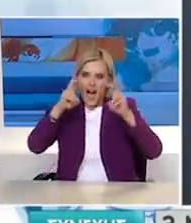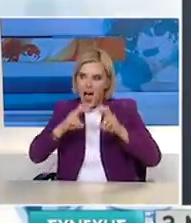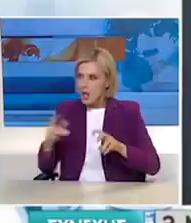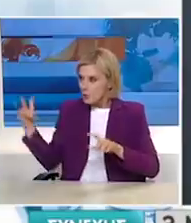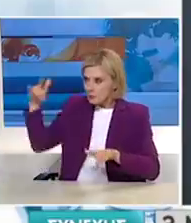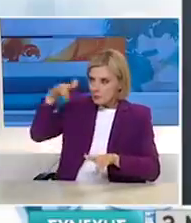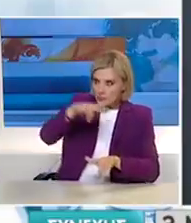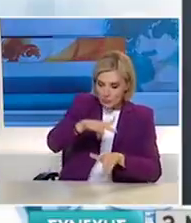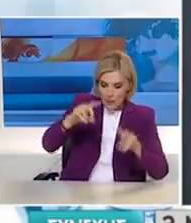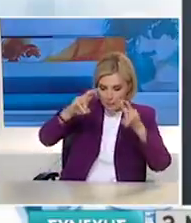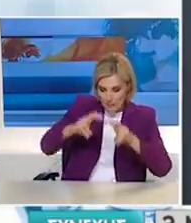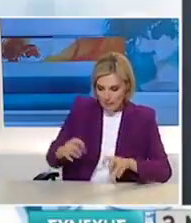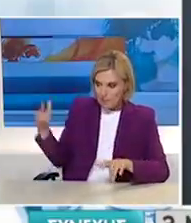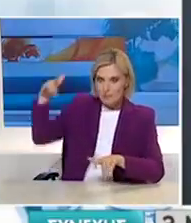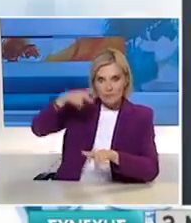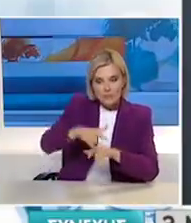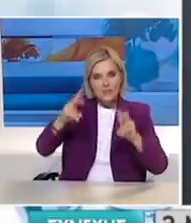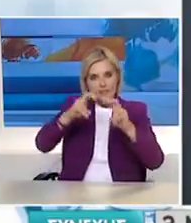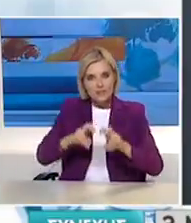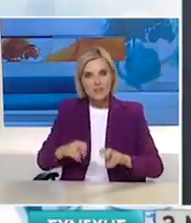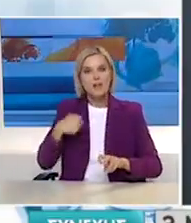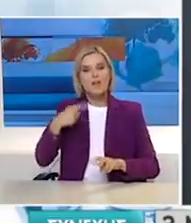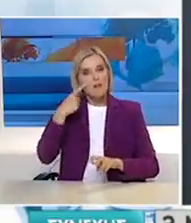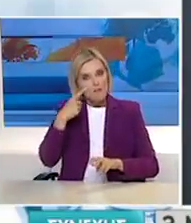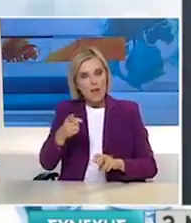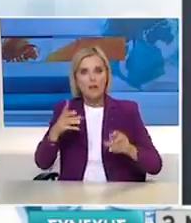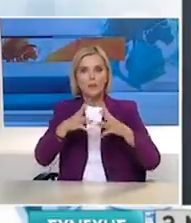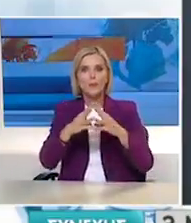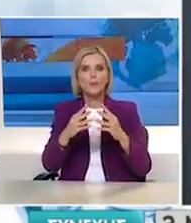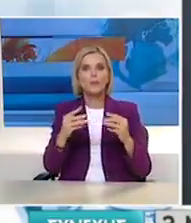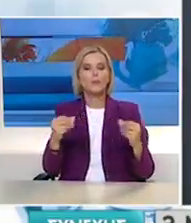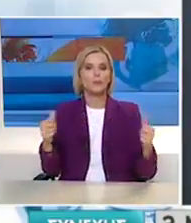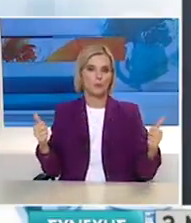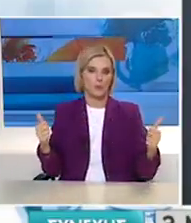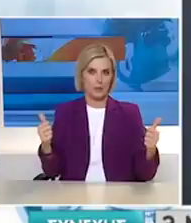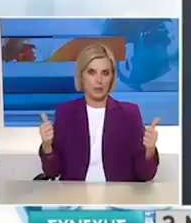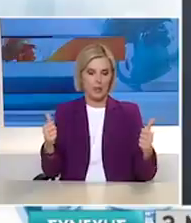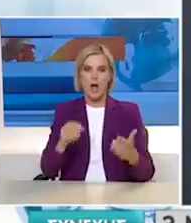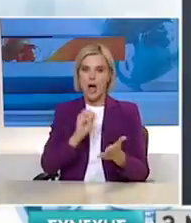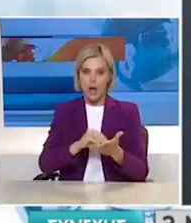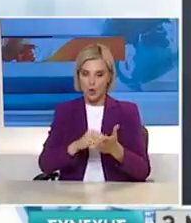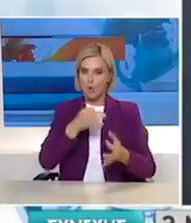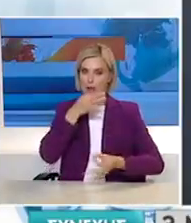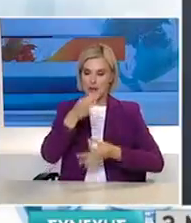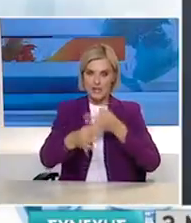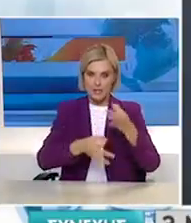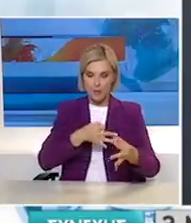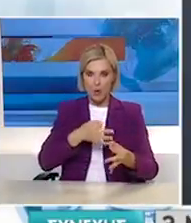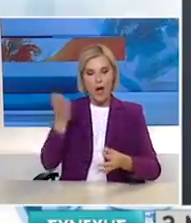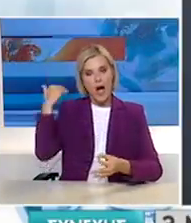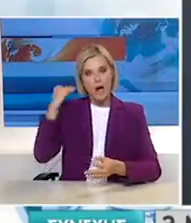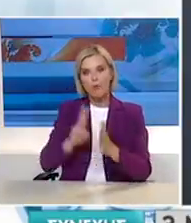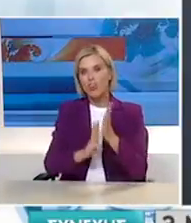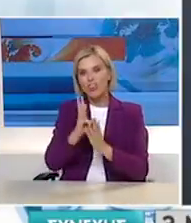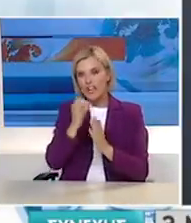τα απόλυτα δεδομένα δείχνουν μείωση, σχεδόν εξαφάνιση των εισερχομένων κρουσμάτων. Χαρακτηριστικά θέλω να αναφέρω ότι από τις